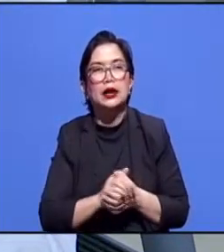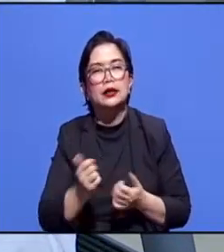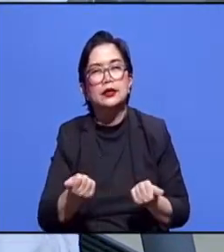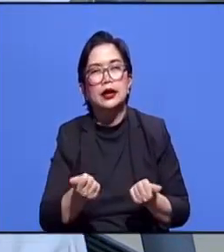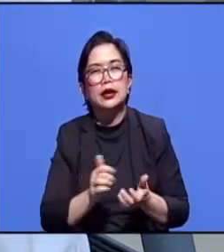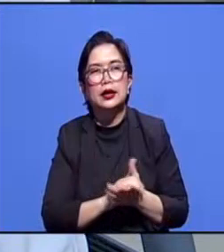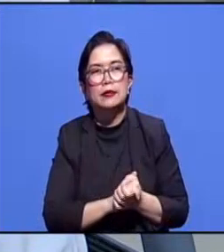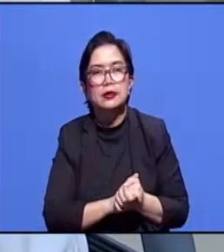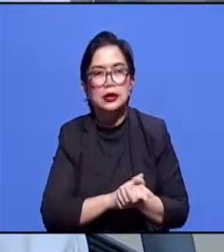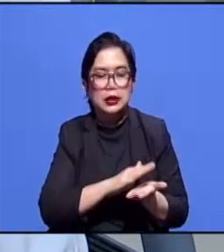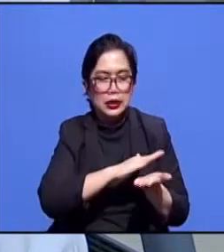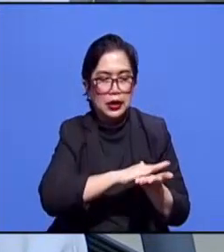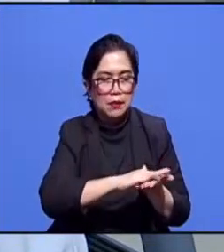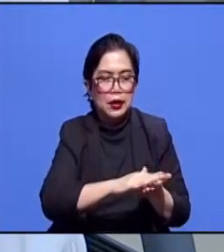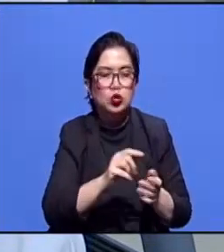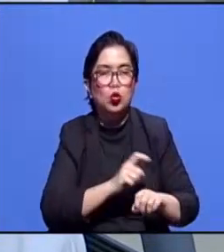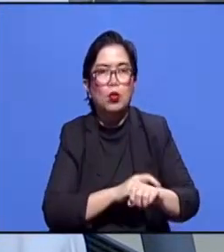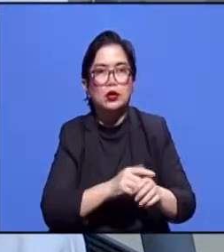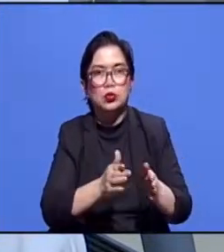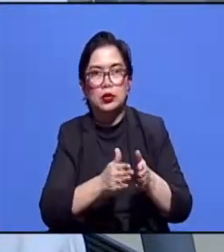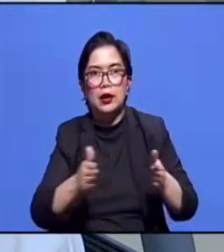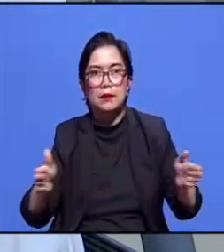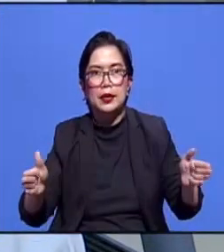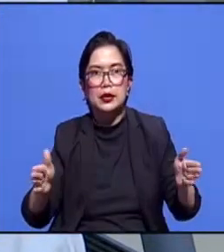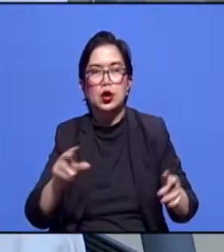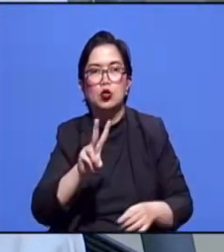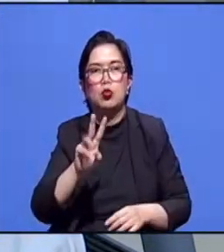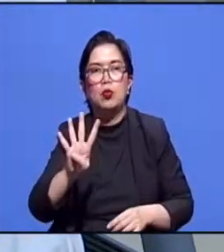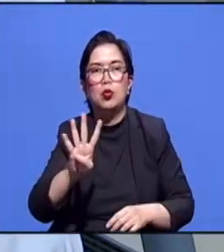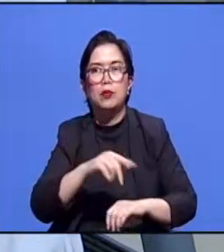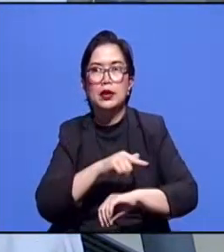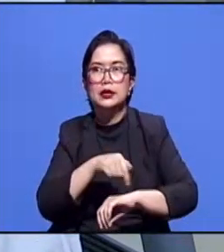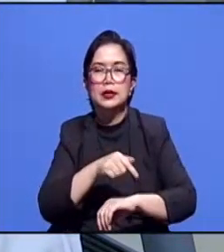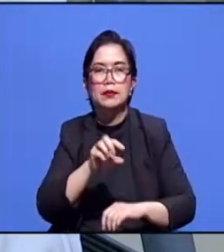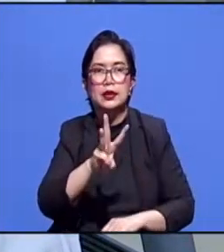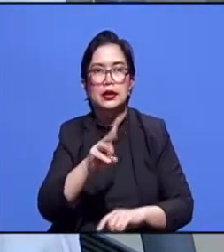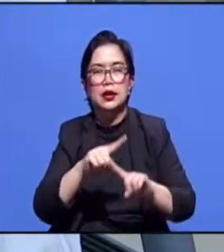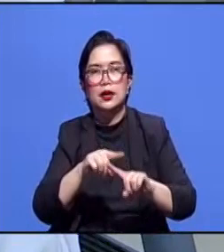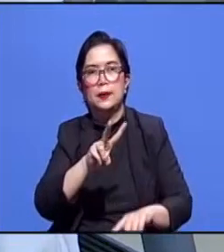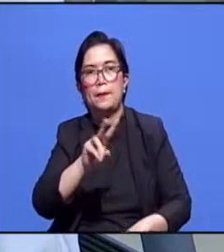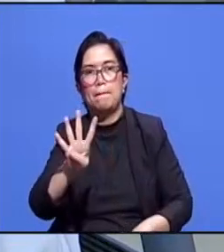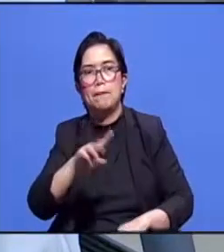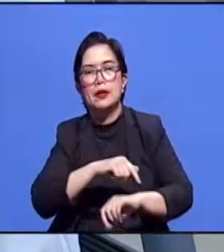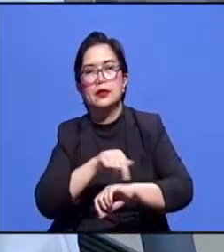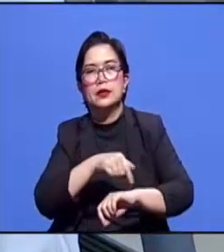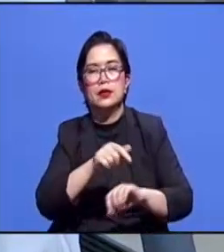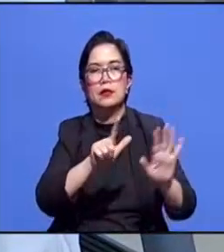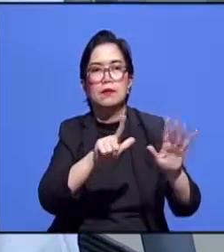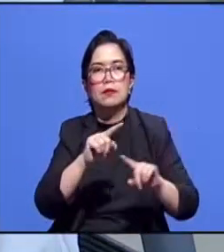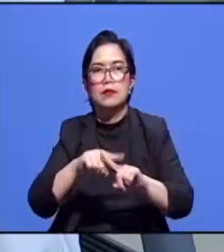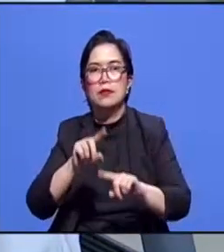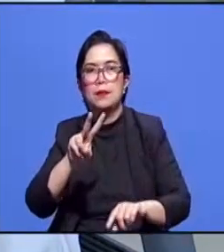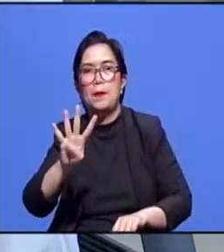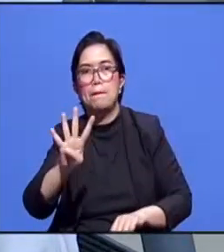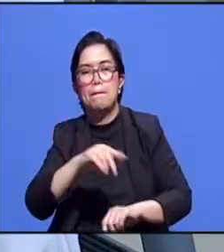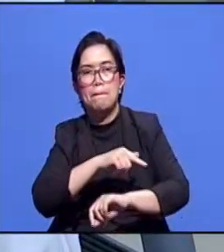misalnya perekaman jangka panjang, ya, 24 jam, 3 kali 24 jam, 7 kali 24 jam,